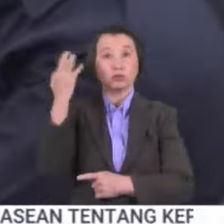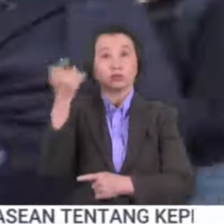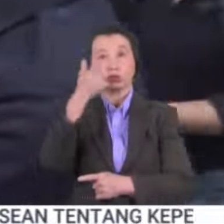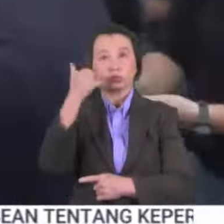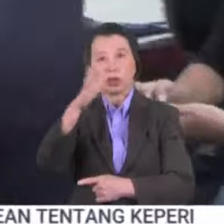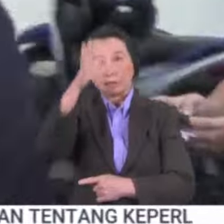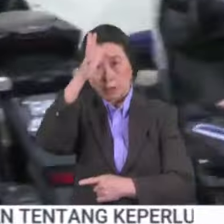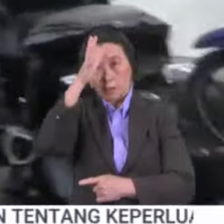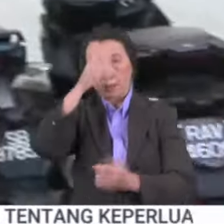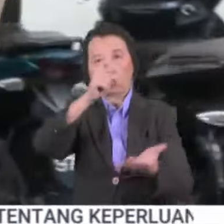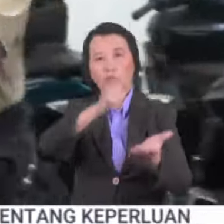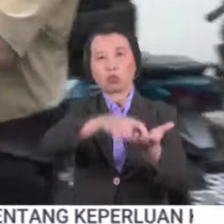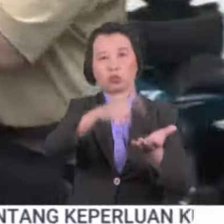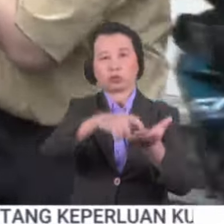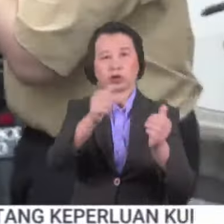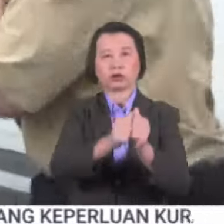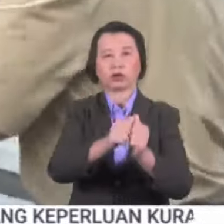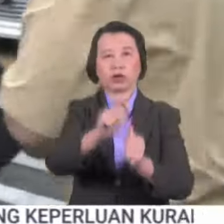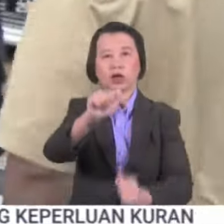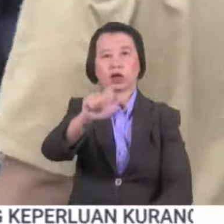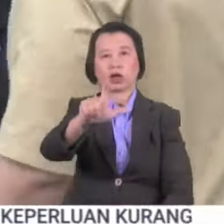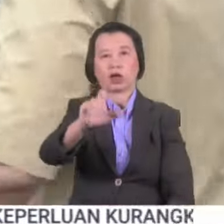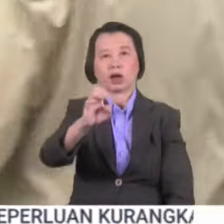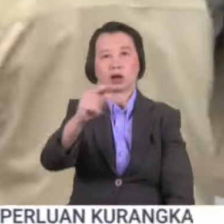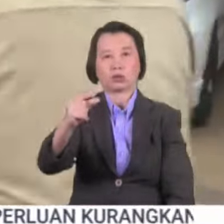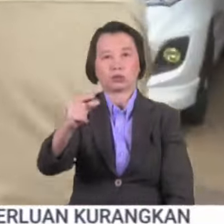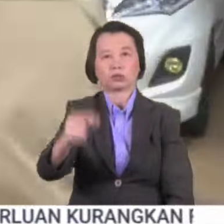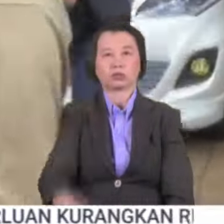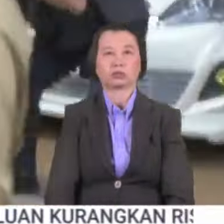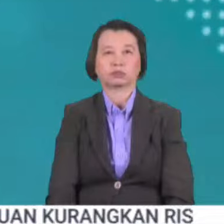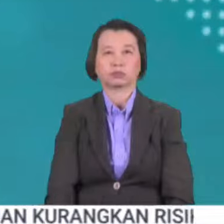kerana bapanya berhutang dengan Along.